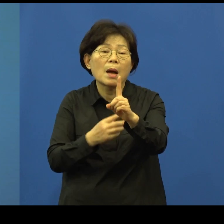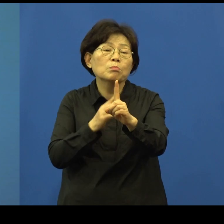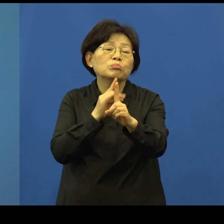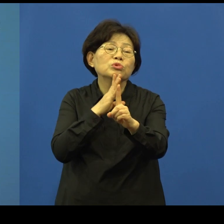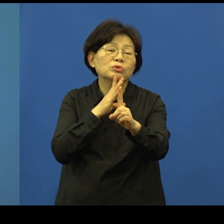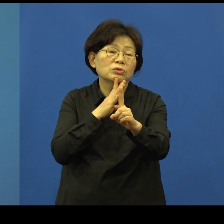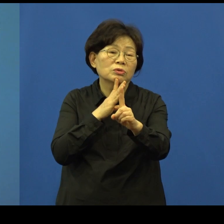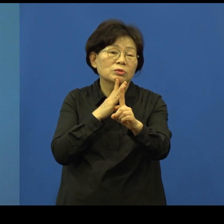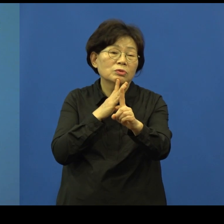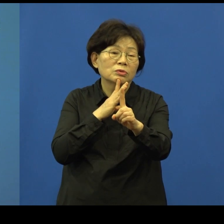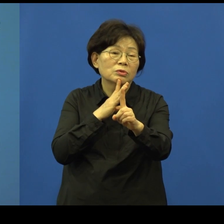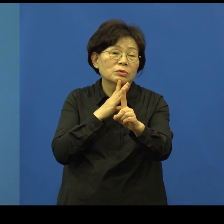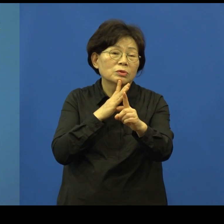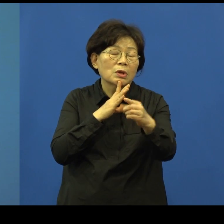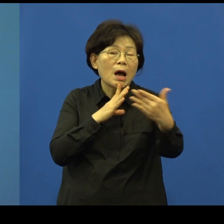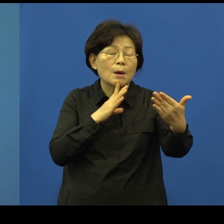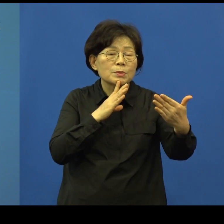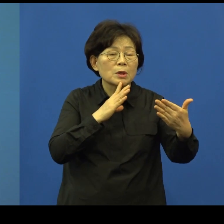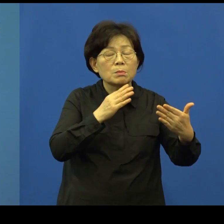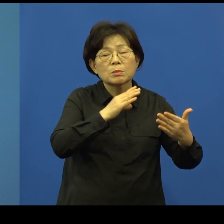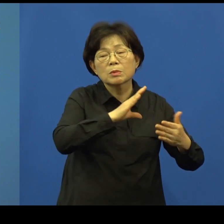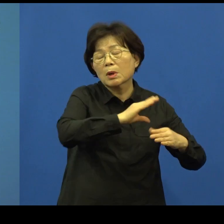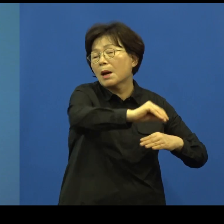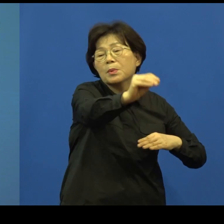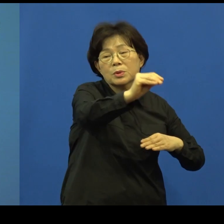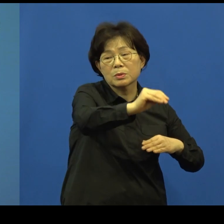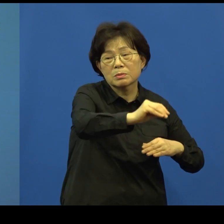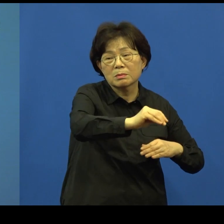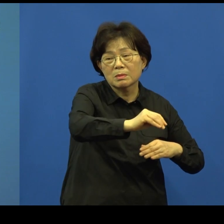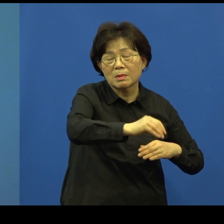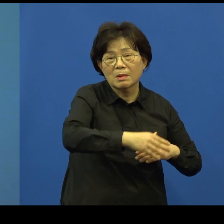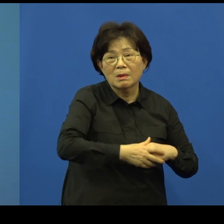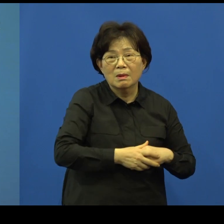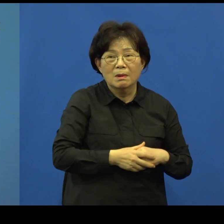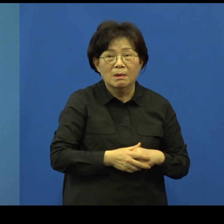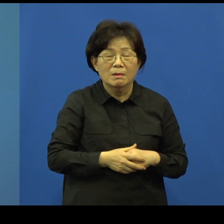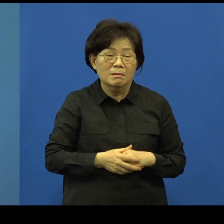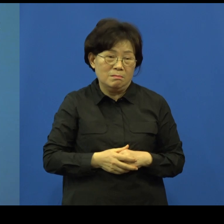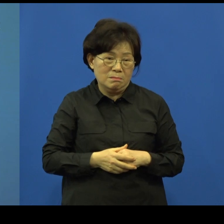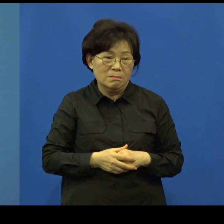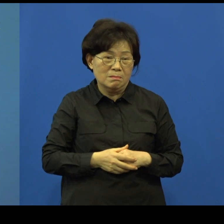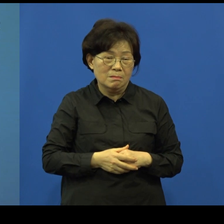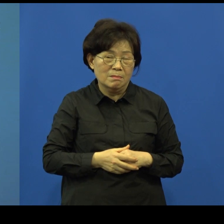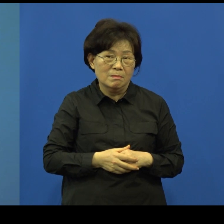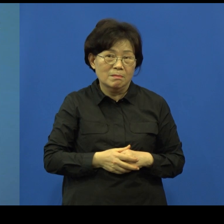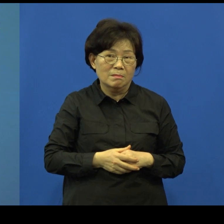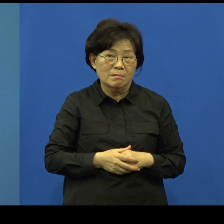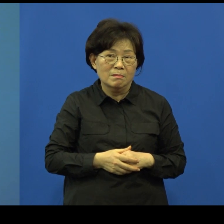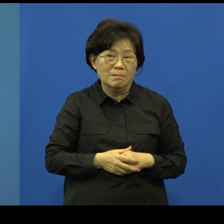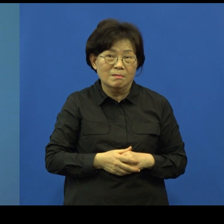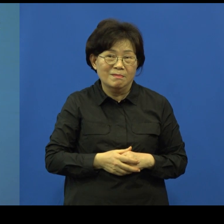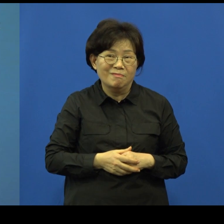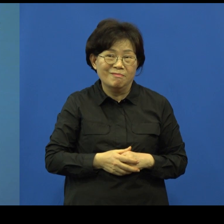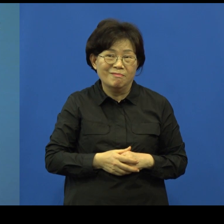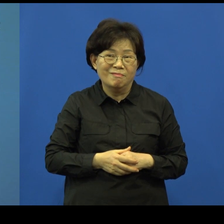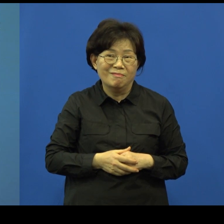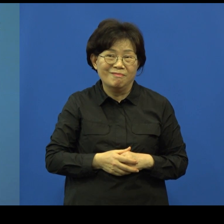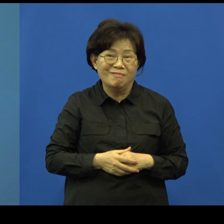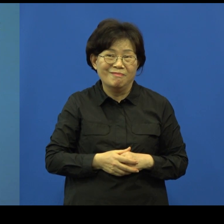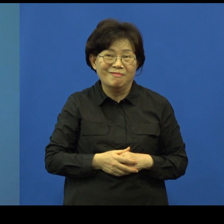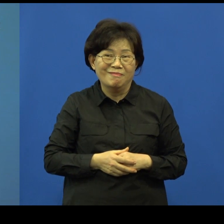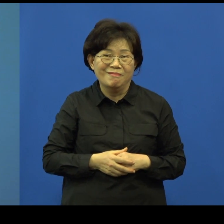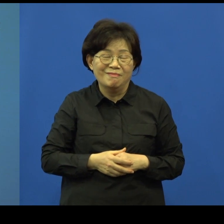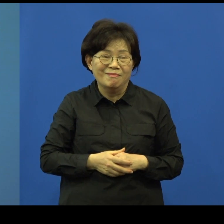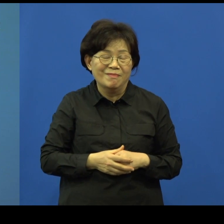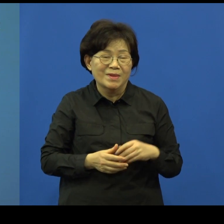10명 중에 1명만 예수님에게 찾아와서 감사했어요. 9명 그냥 다 뺐어요.